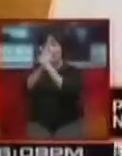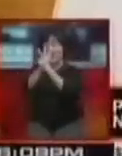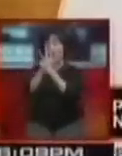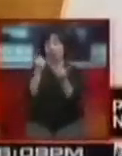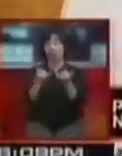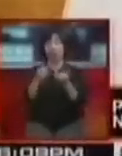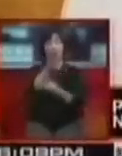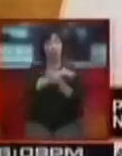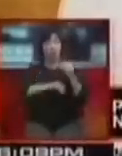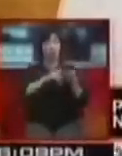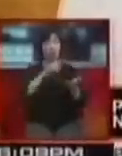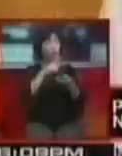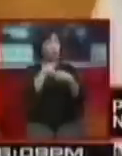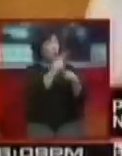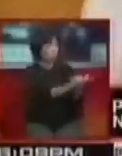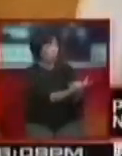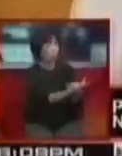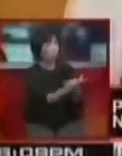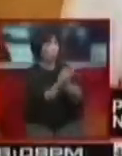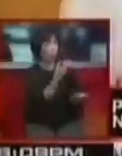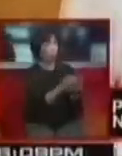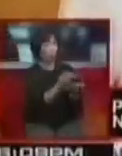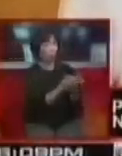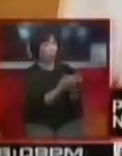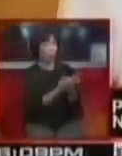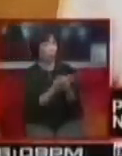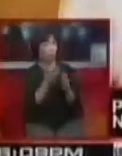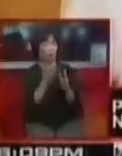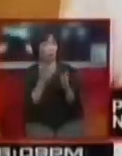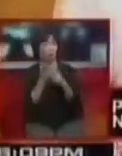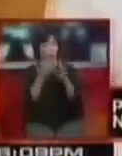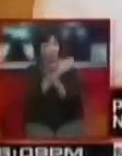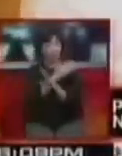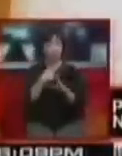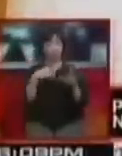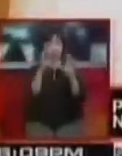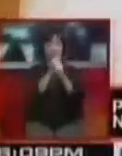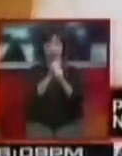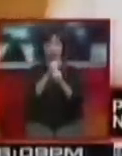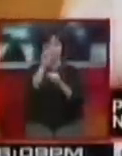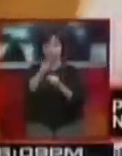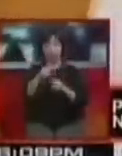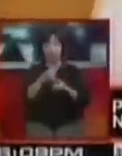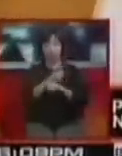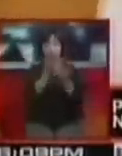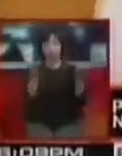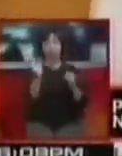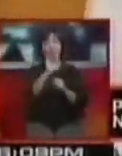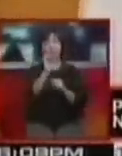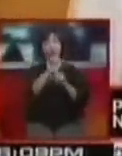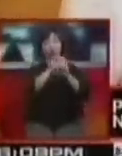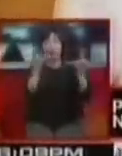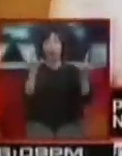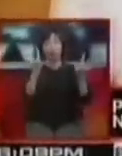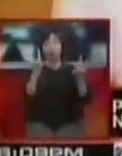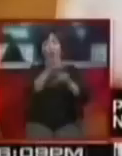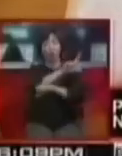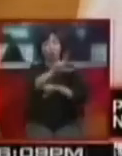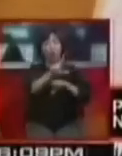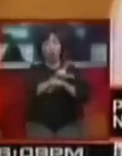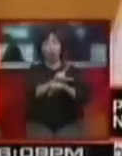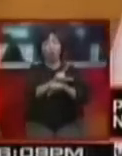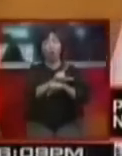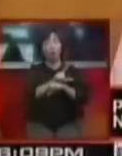birong tayo na ang nagpapautang. Bago ako bumaba sa pwesto, na ipamigay na dapat ang lahat ng